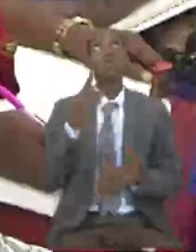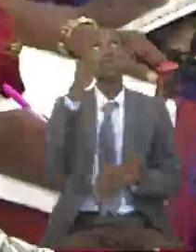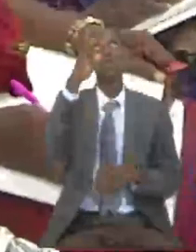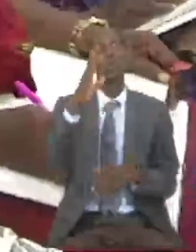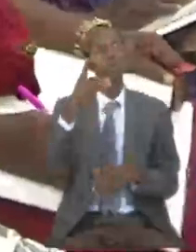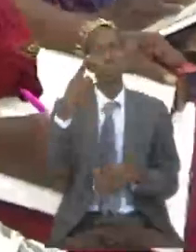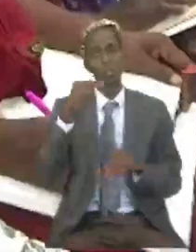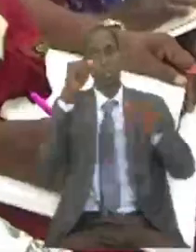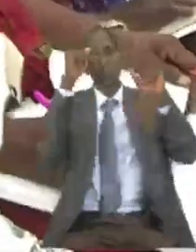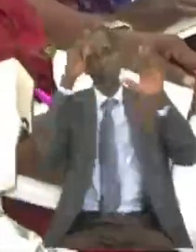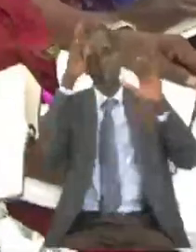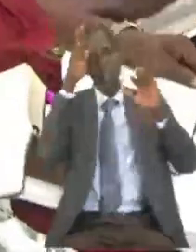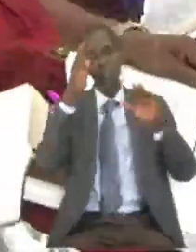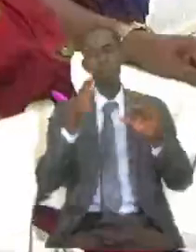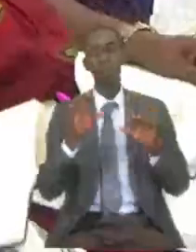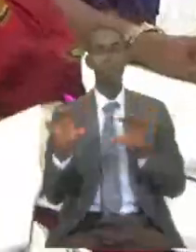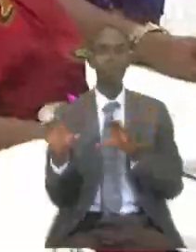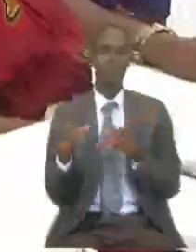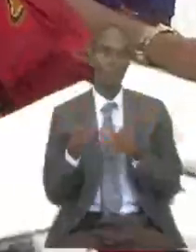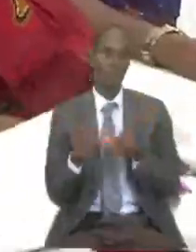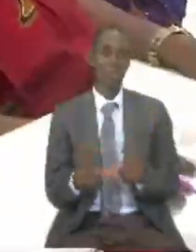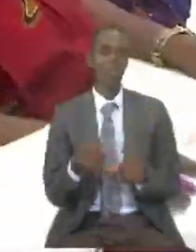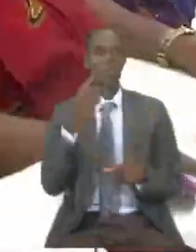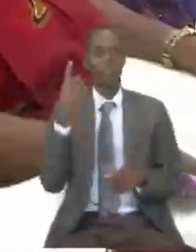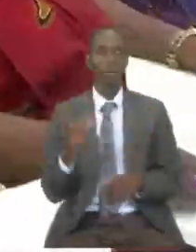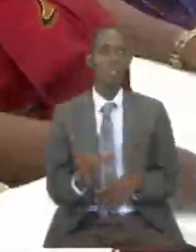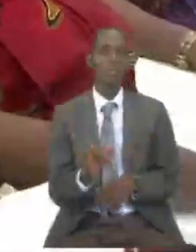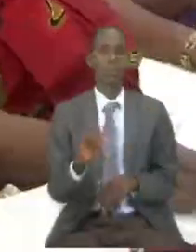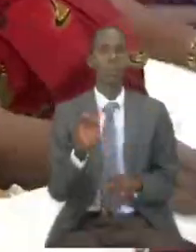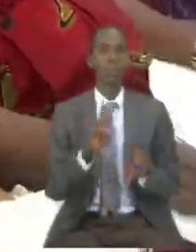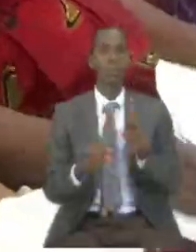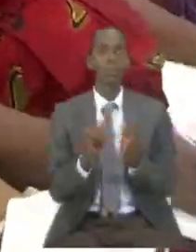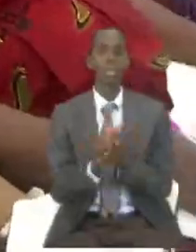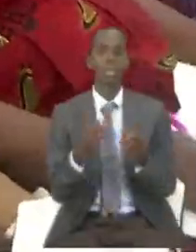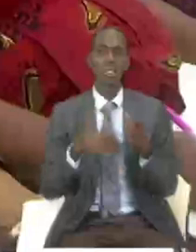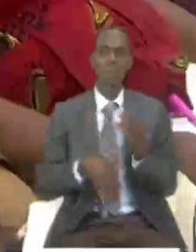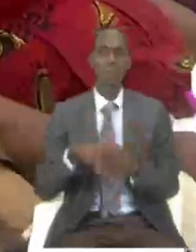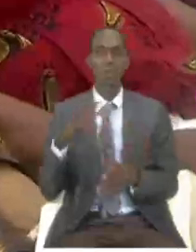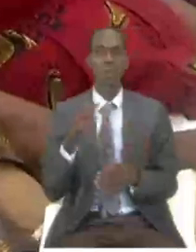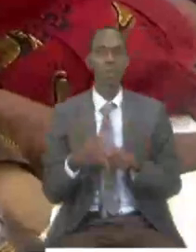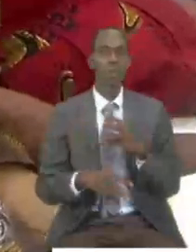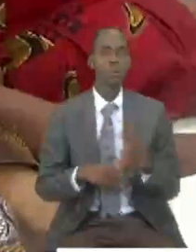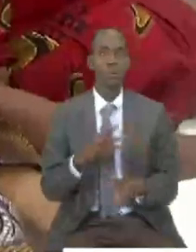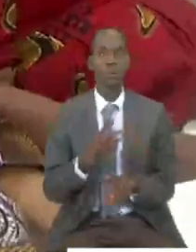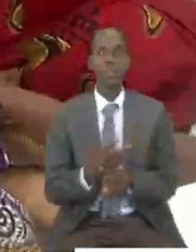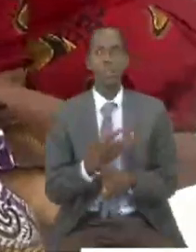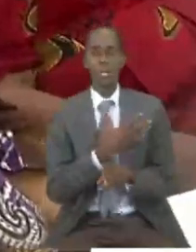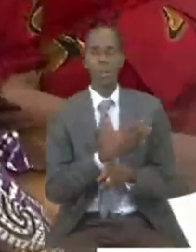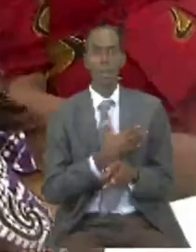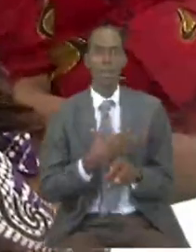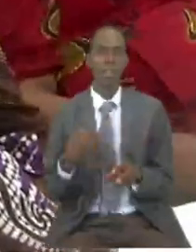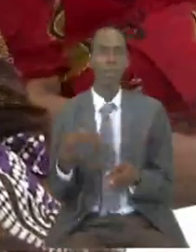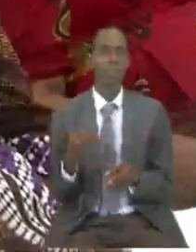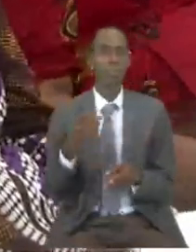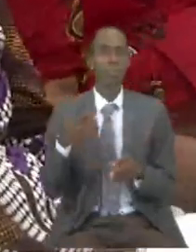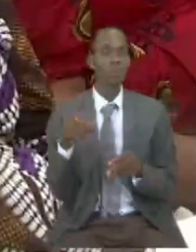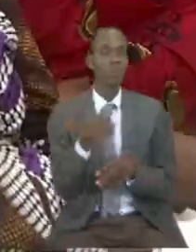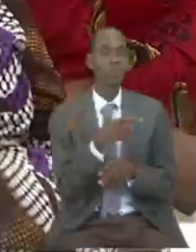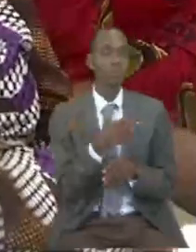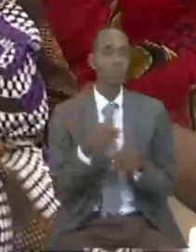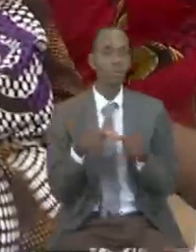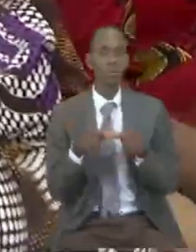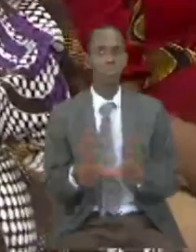dites-le-moi, demeure éternellement. Ceux qui sortent du monde, ceux qui sortent du monde, ils sortent de la pollution du monde